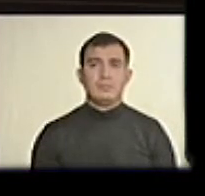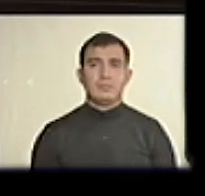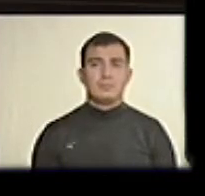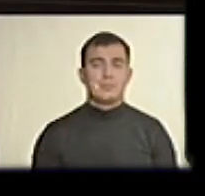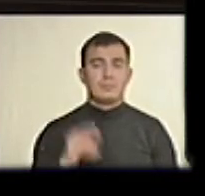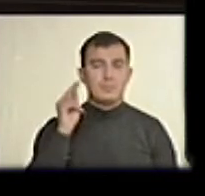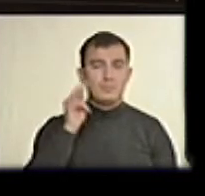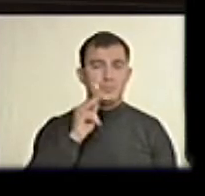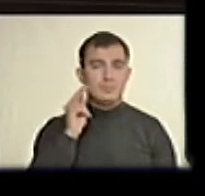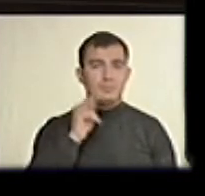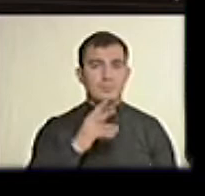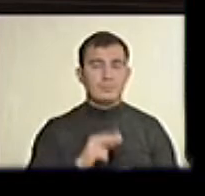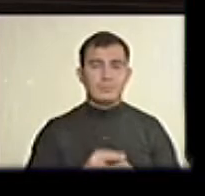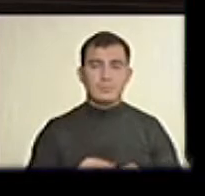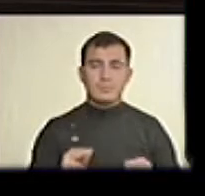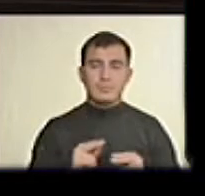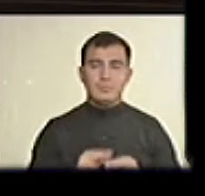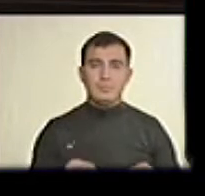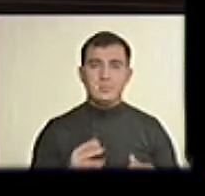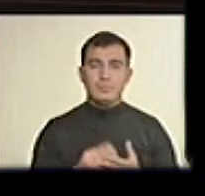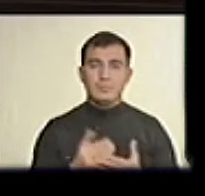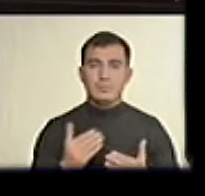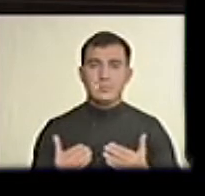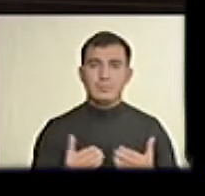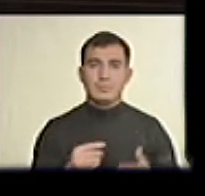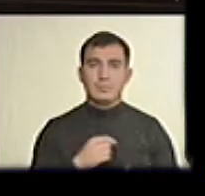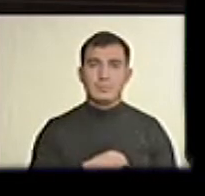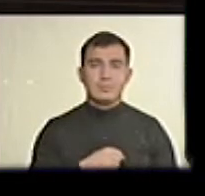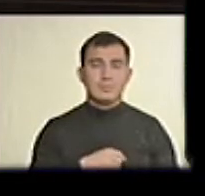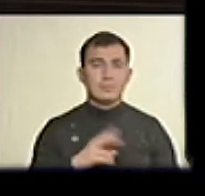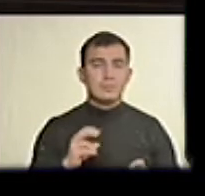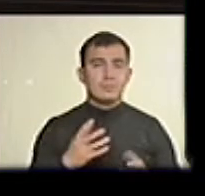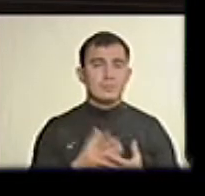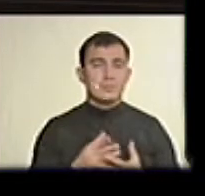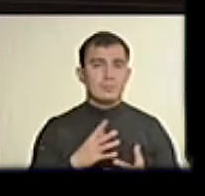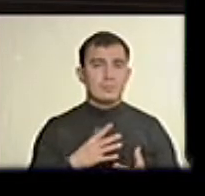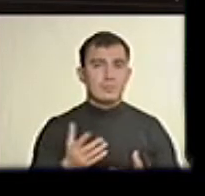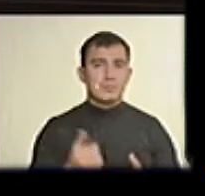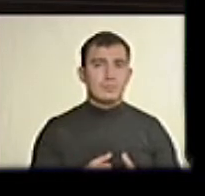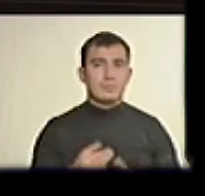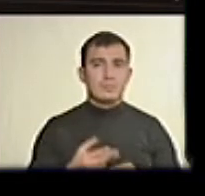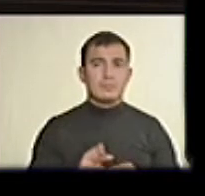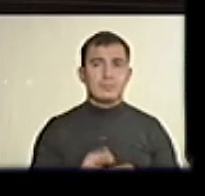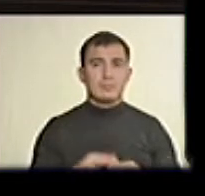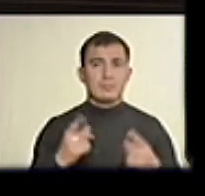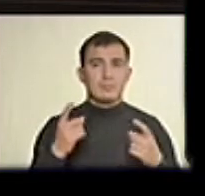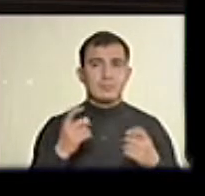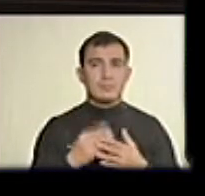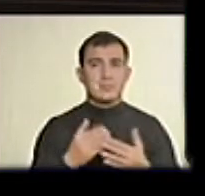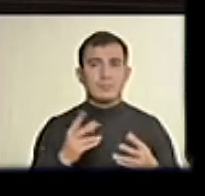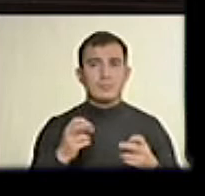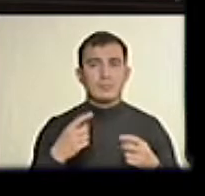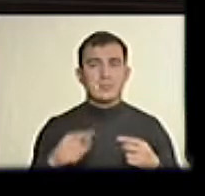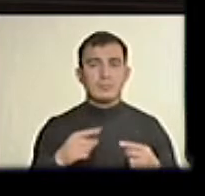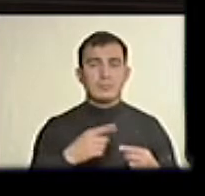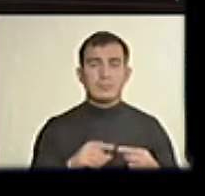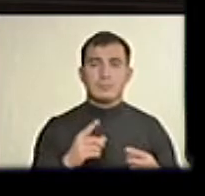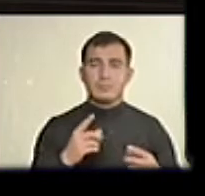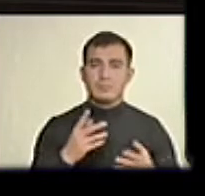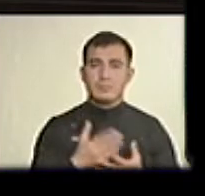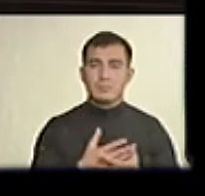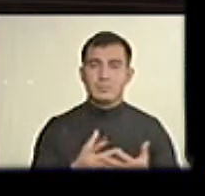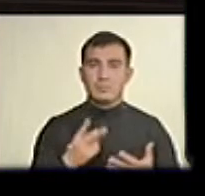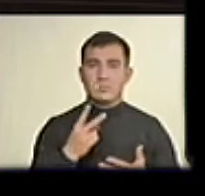Ta'lim tizimi, xo'sh, Buxoro amirligida ta'lim tizimi qanday ekan? Boshqa xonliklarniki singari u yerda ham